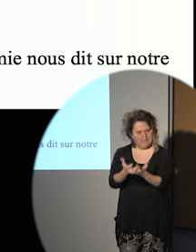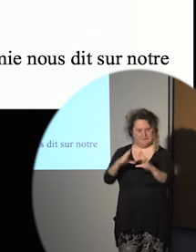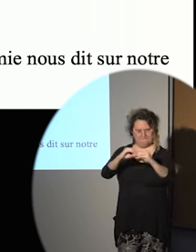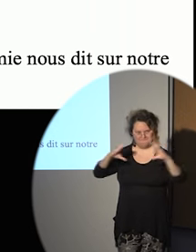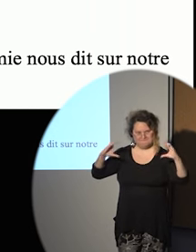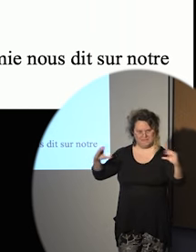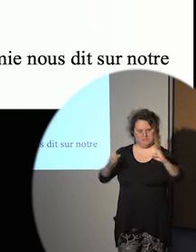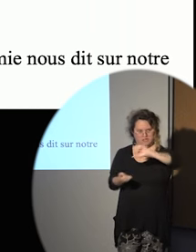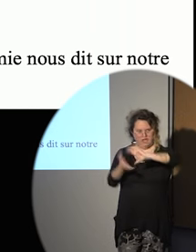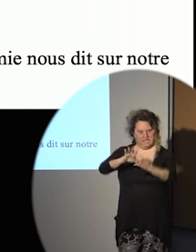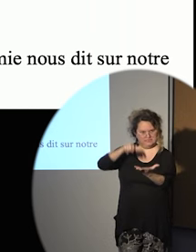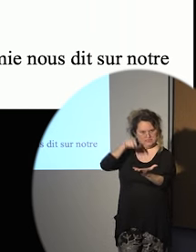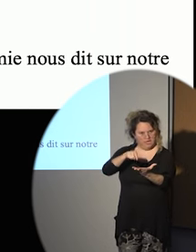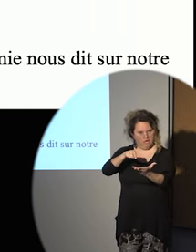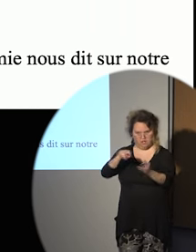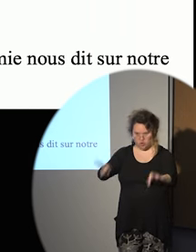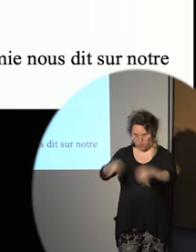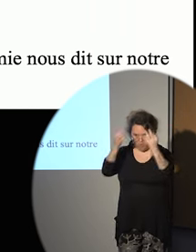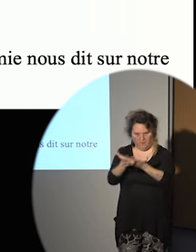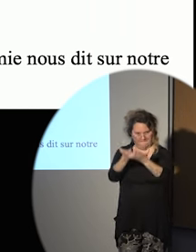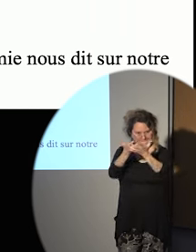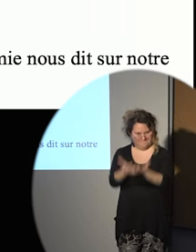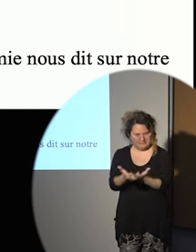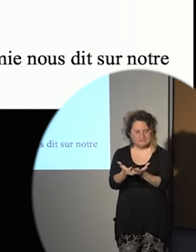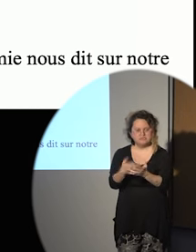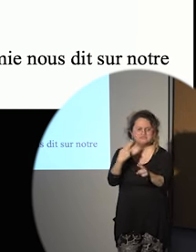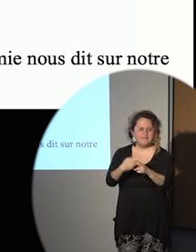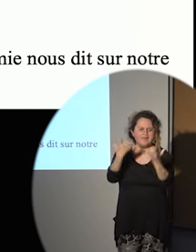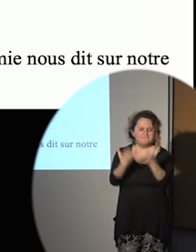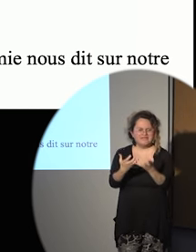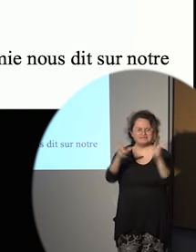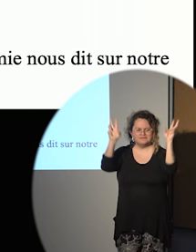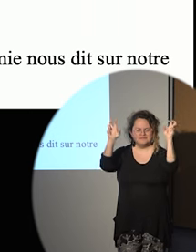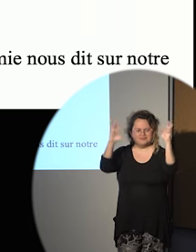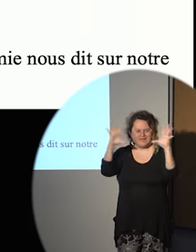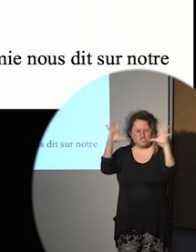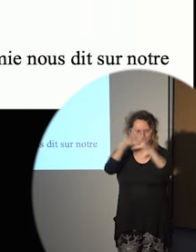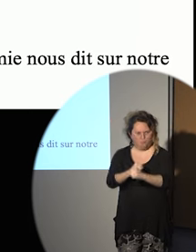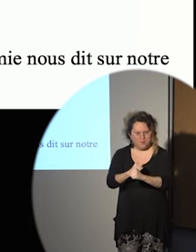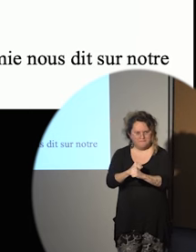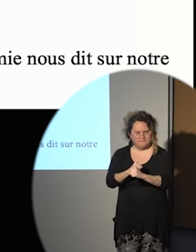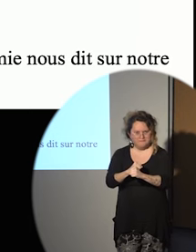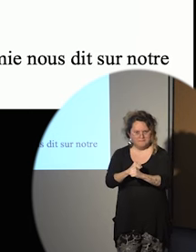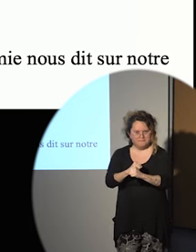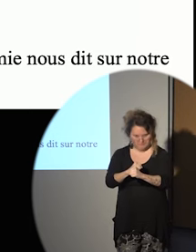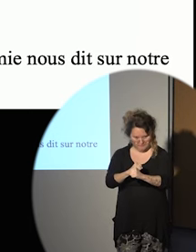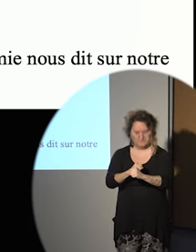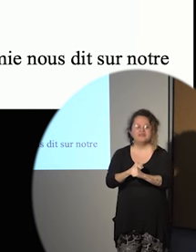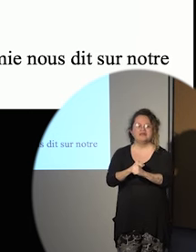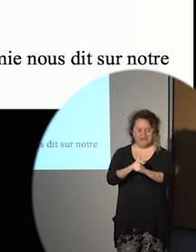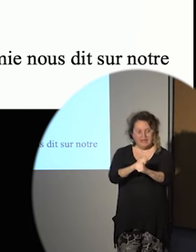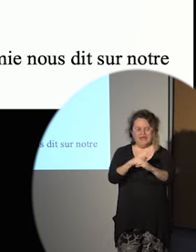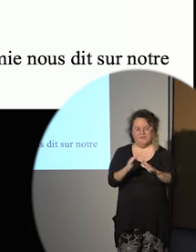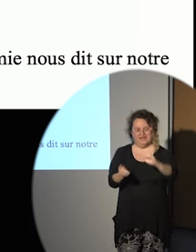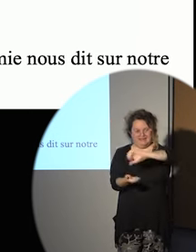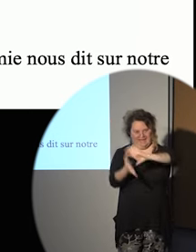sur tout ce qu'on appelle en cosmologie la masse sombre. Ensuite, on ira visiter notre grande voisine, la galaxie d'Andromède, qui est un